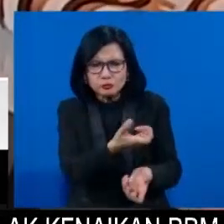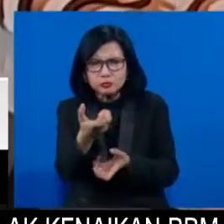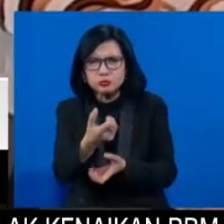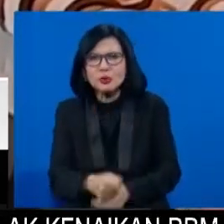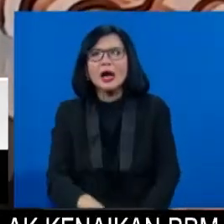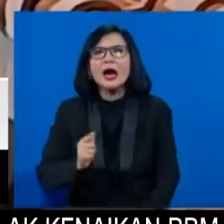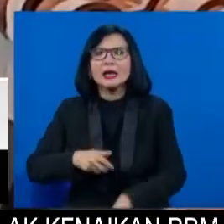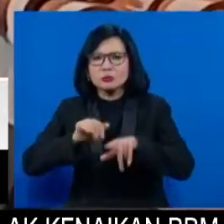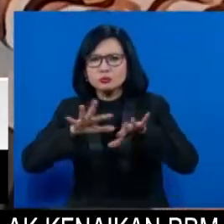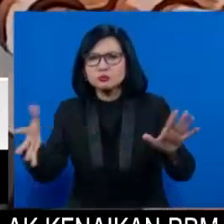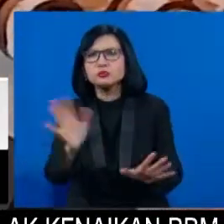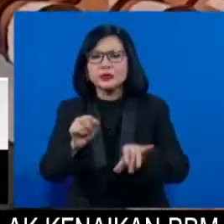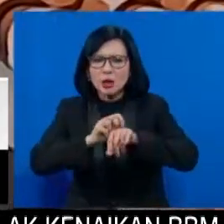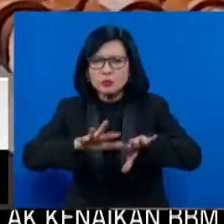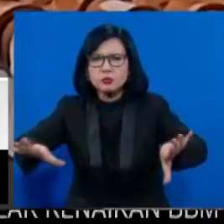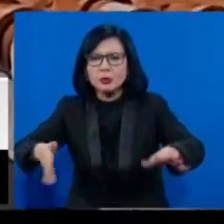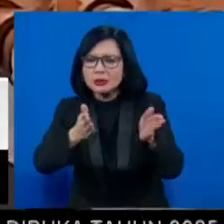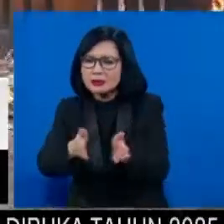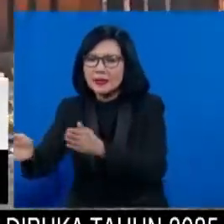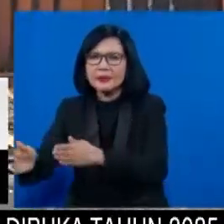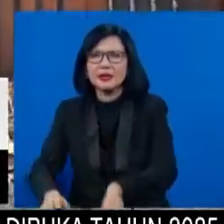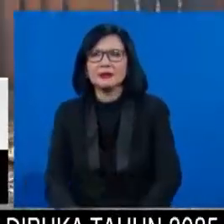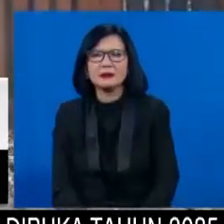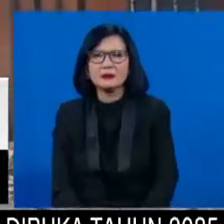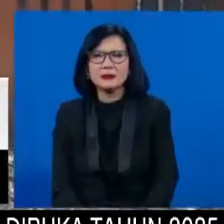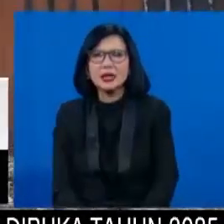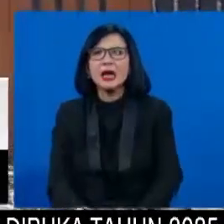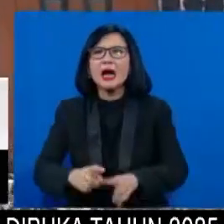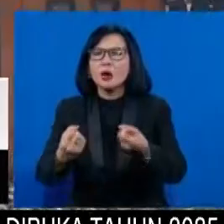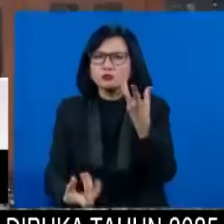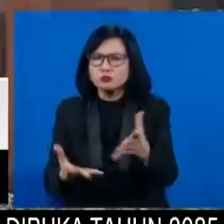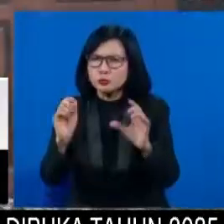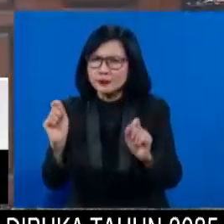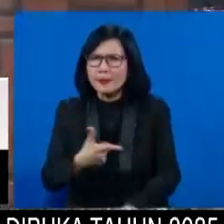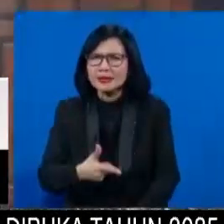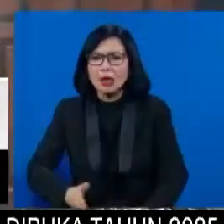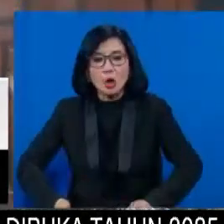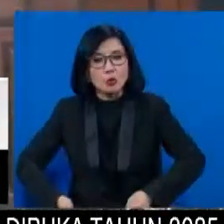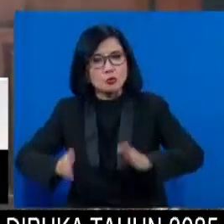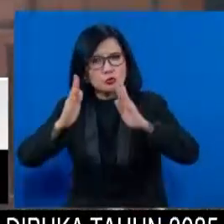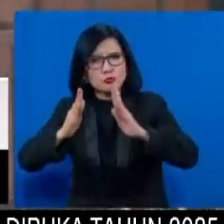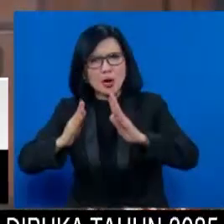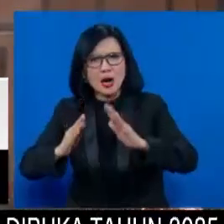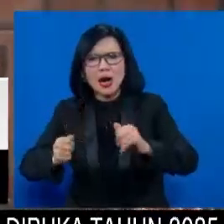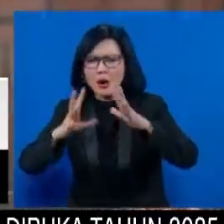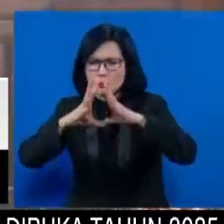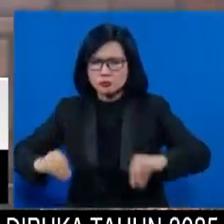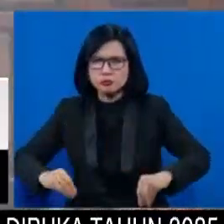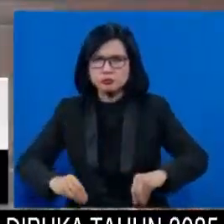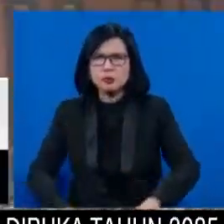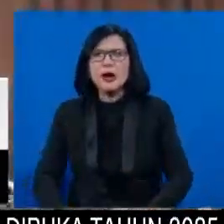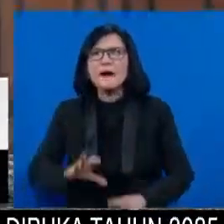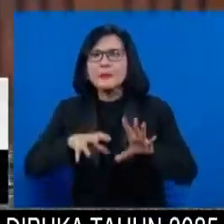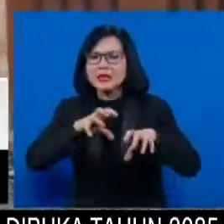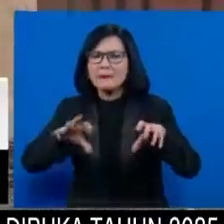api tidak merambat ke bangunan rumah yang berada di sampingnya. Api dengan cepat menghanguskan bangunan rumah milik korban lantaran banyaknya material